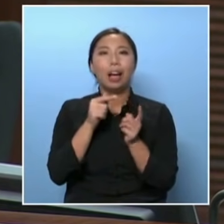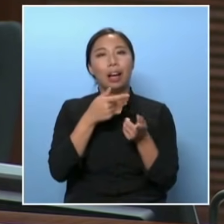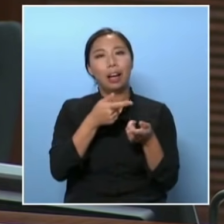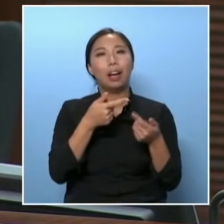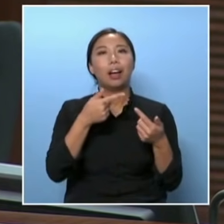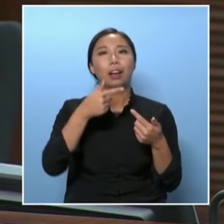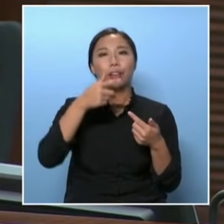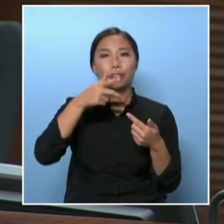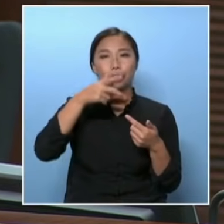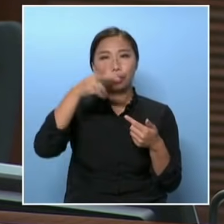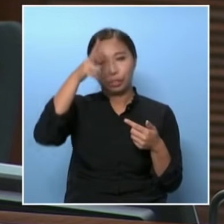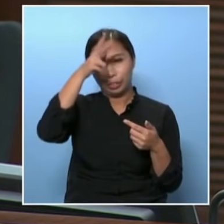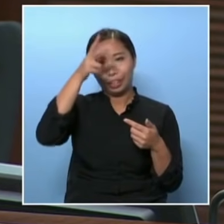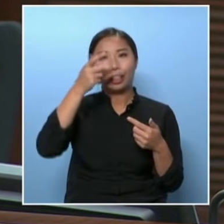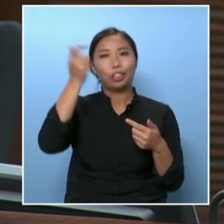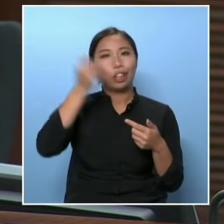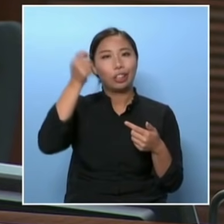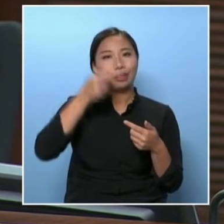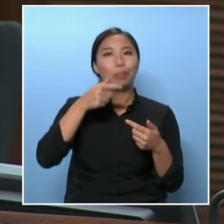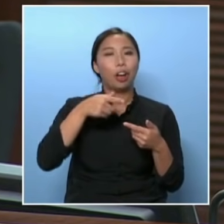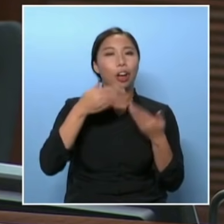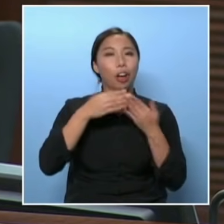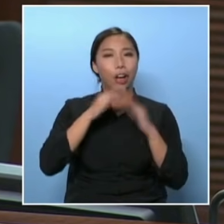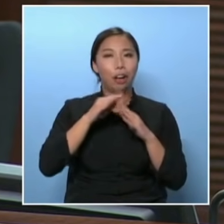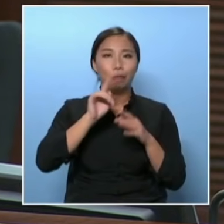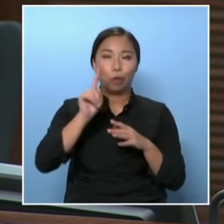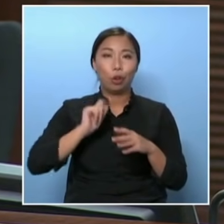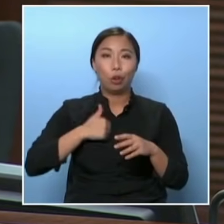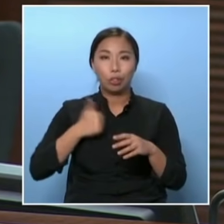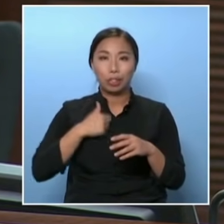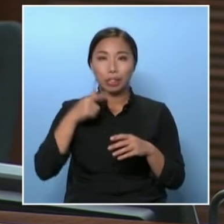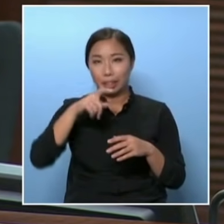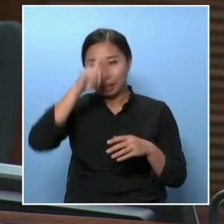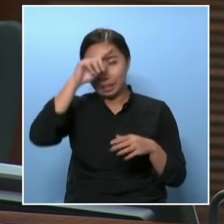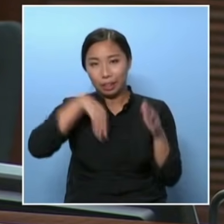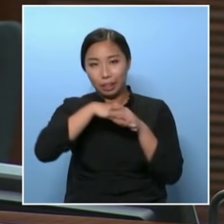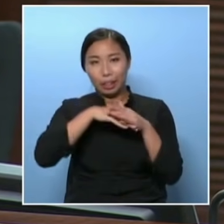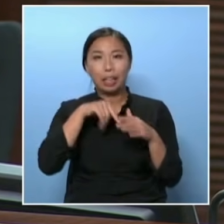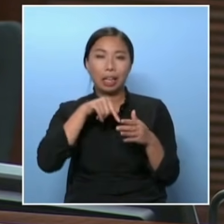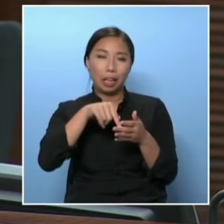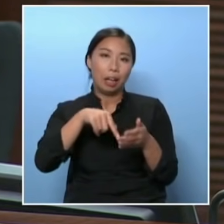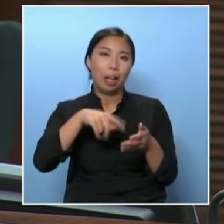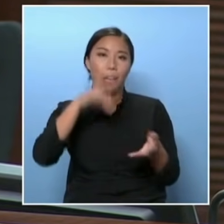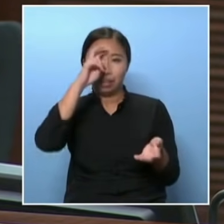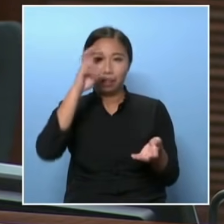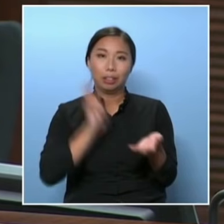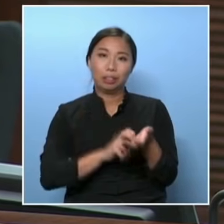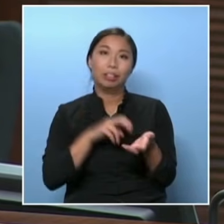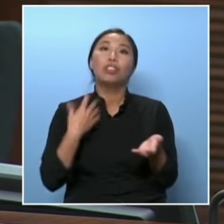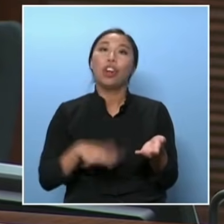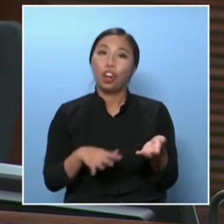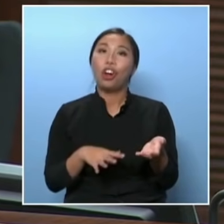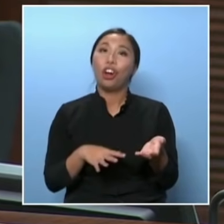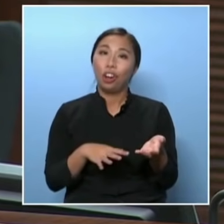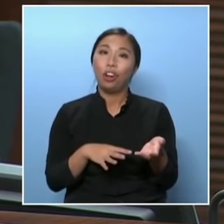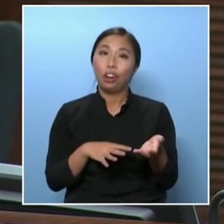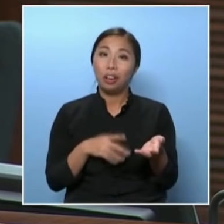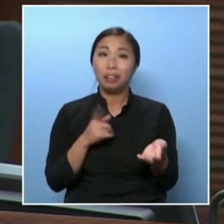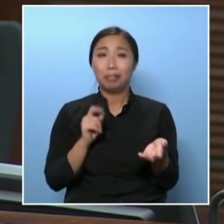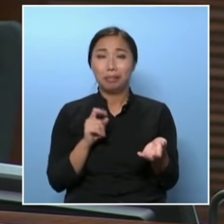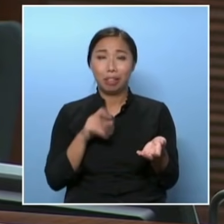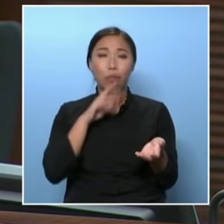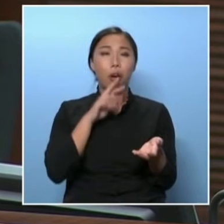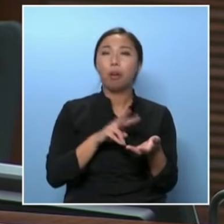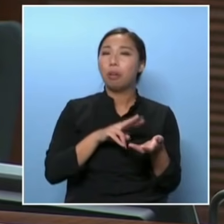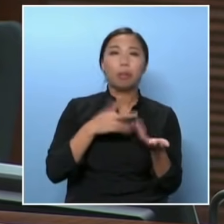啦，咁只要某啲教師，他在你的記錄上畫了隻龜 ，OK？ 咁假如如果佢轉